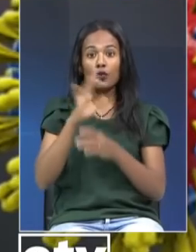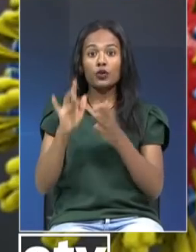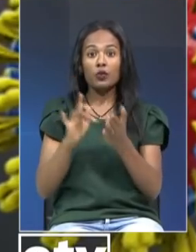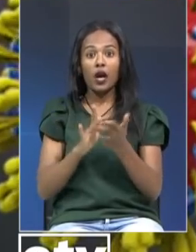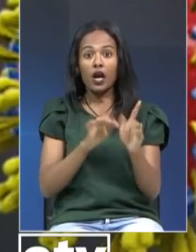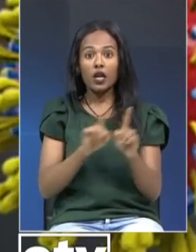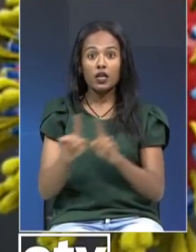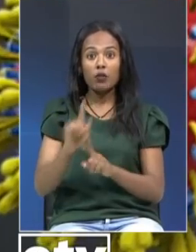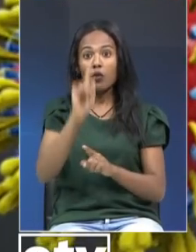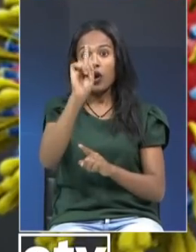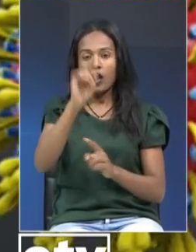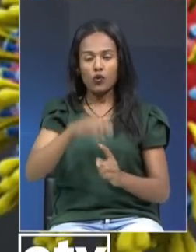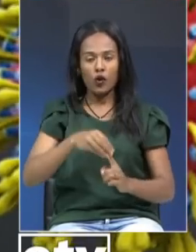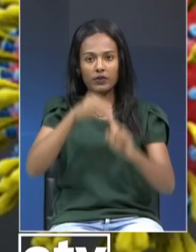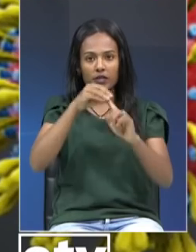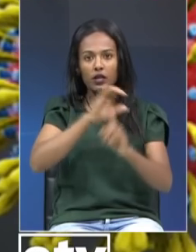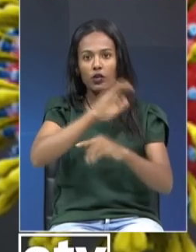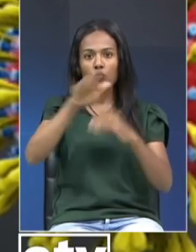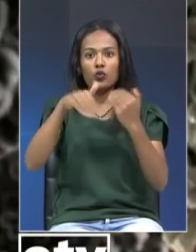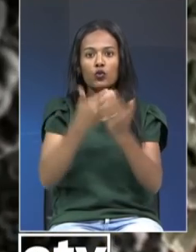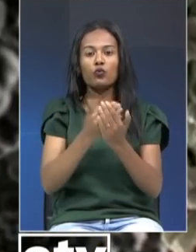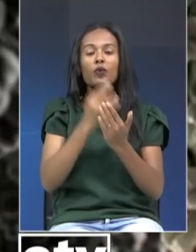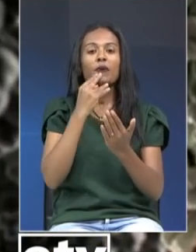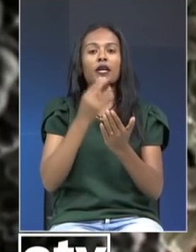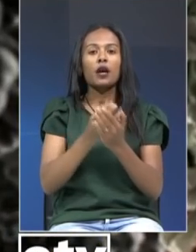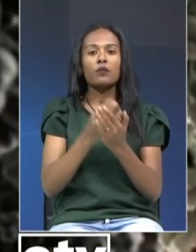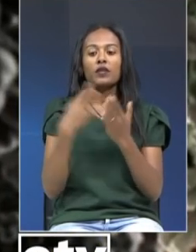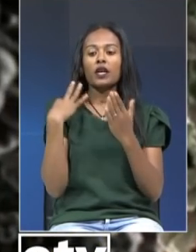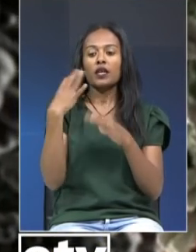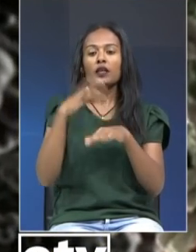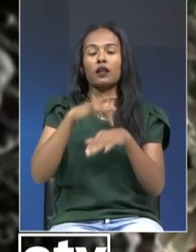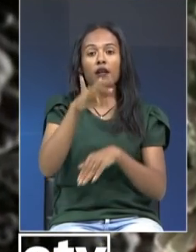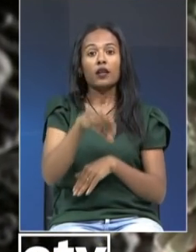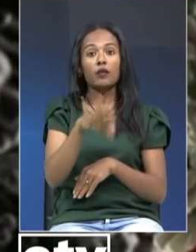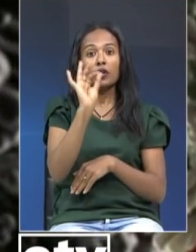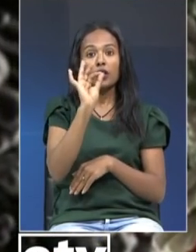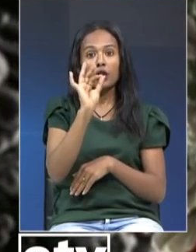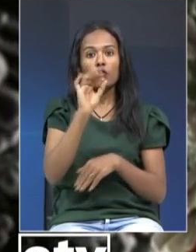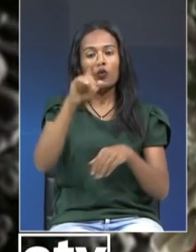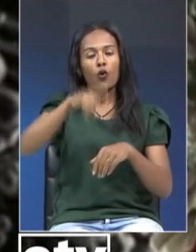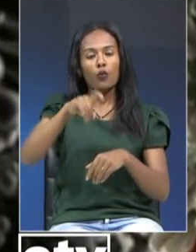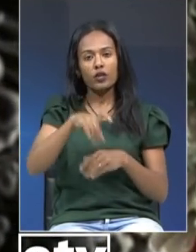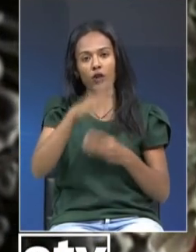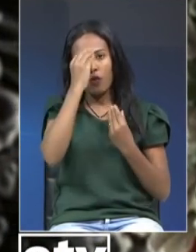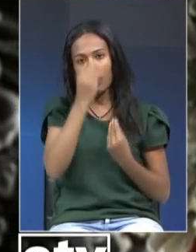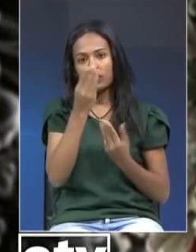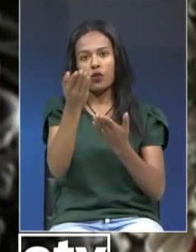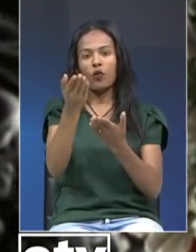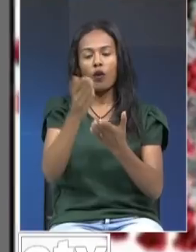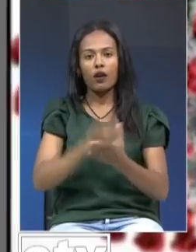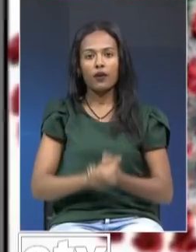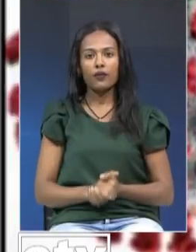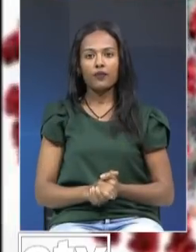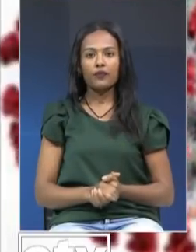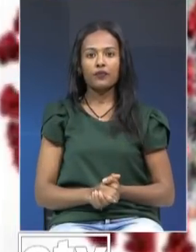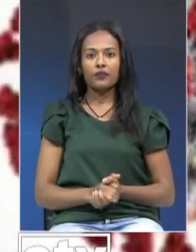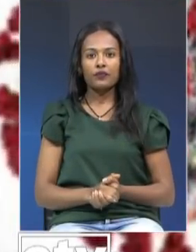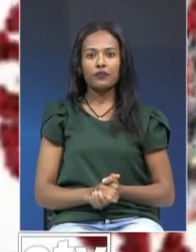መካከል ደግሞ ከአንዷ በስተቀር ሁሉም በመልካም ጤንነት ላይ እንደሚገኙ ኮሚቴው አስታውቋል።